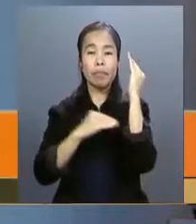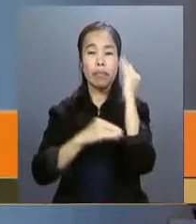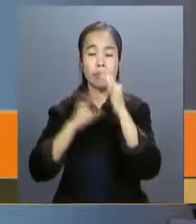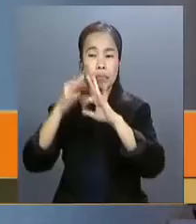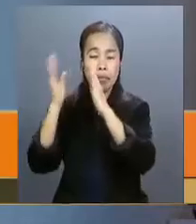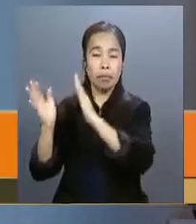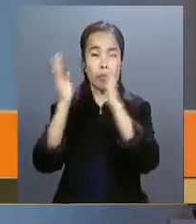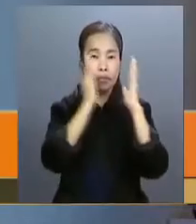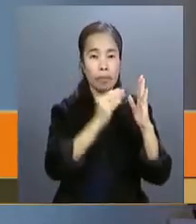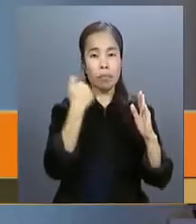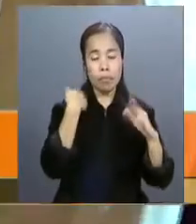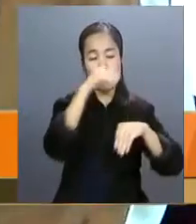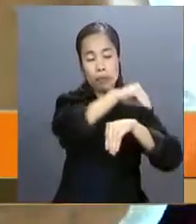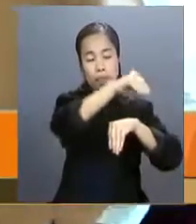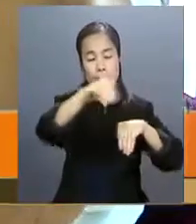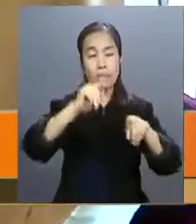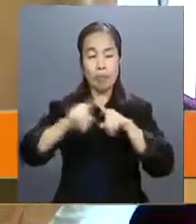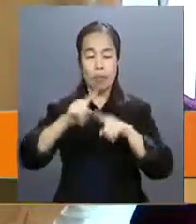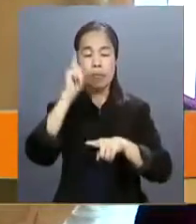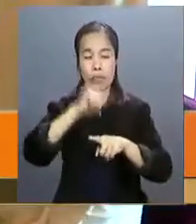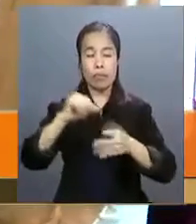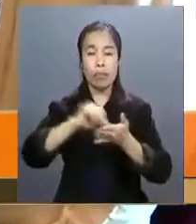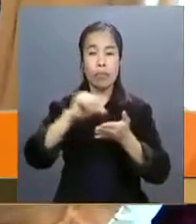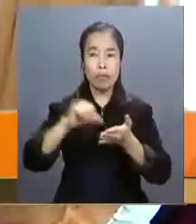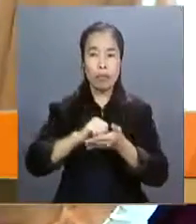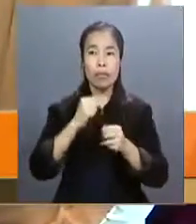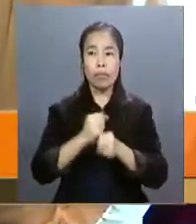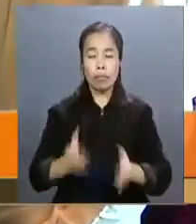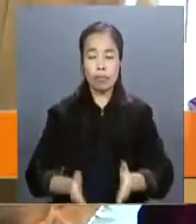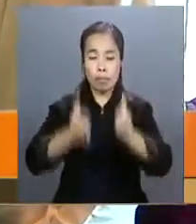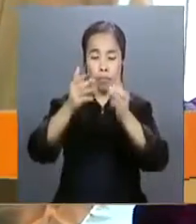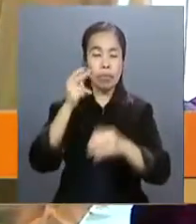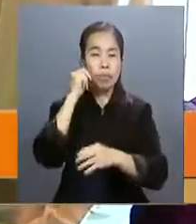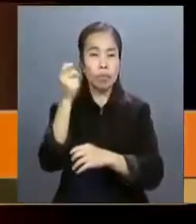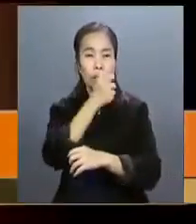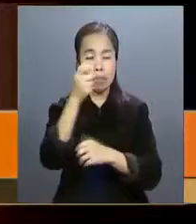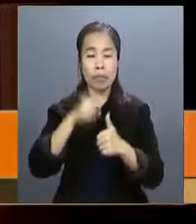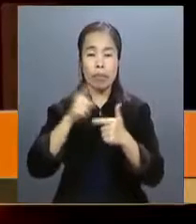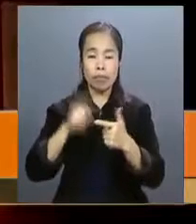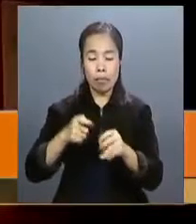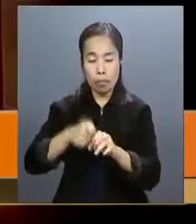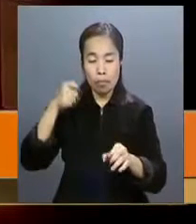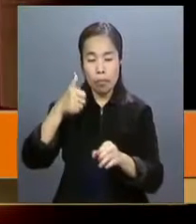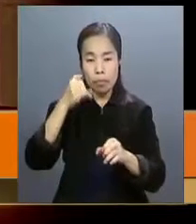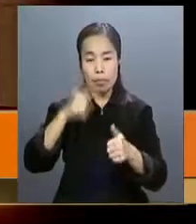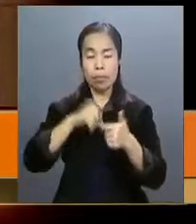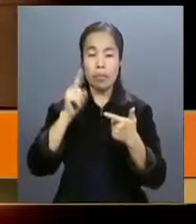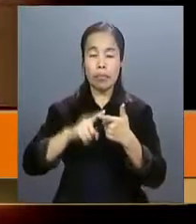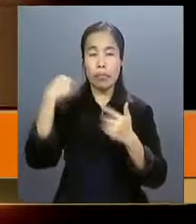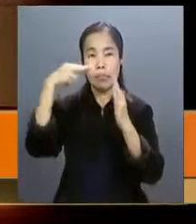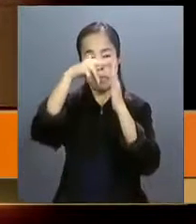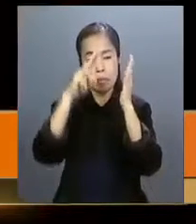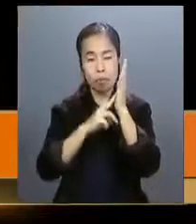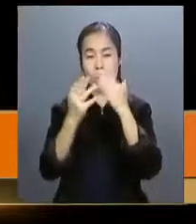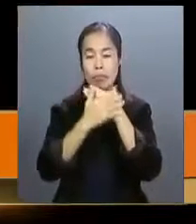ามีหลายจุดที่ต้องแก้ไขค่ะอย่างเช่นการตั้งวางถังดับเพลิงการทำงานของสปริงเกอร์ระบบแจ้งเหตุเตือนภัยระหว่างรับช